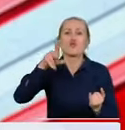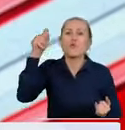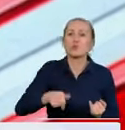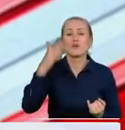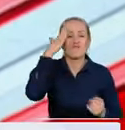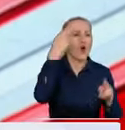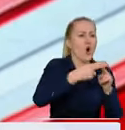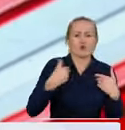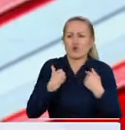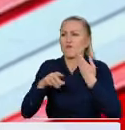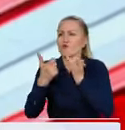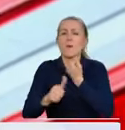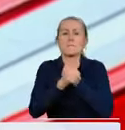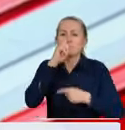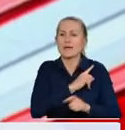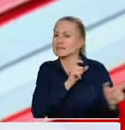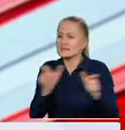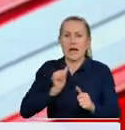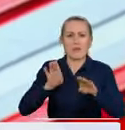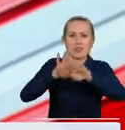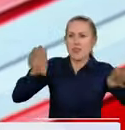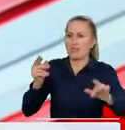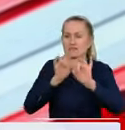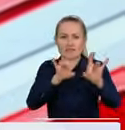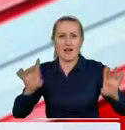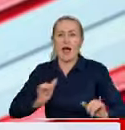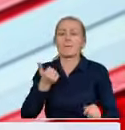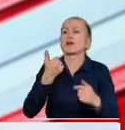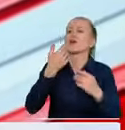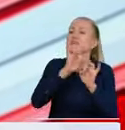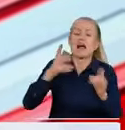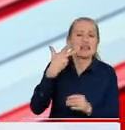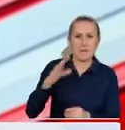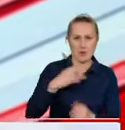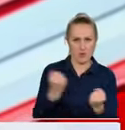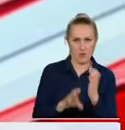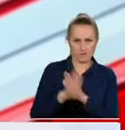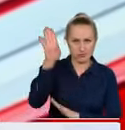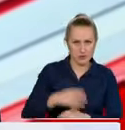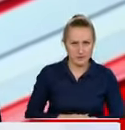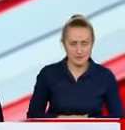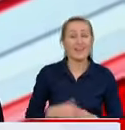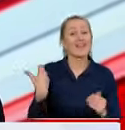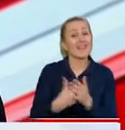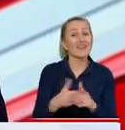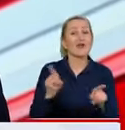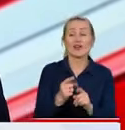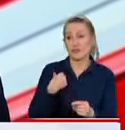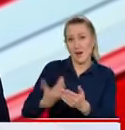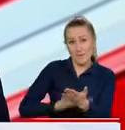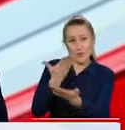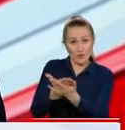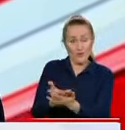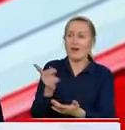od chorych po to, żeby ta liczba zakażeń tak gwałtownie nie wzrastała. I w związku z tym też proponuję, żeby policjantów,